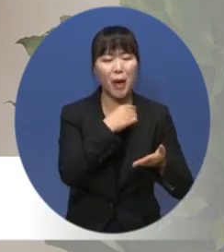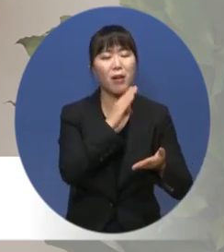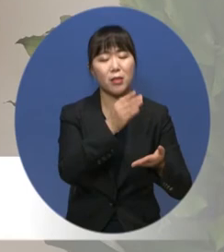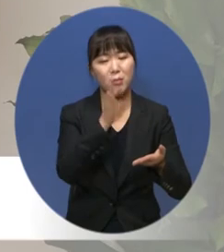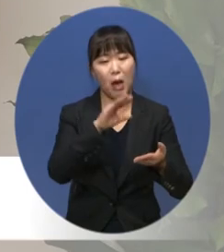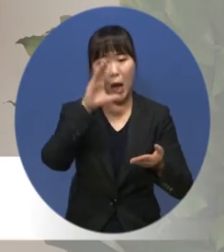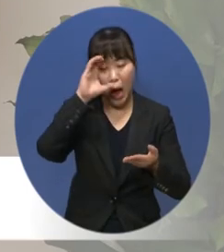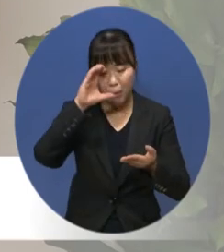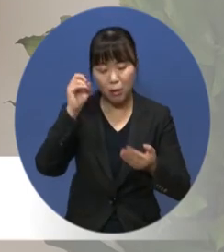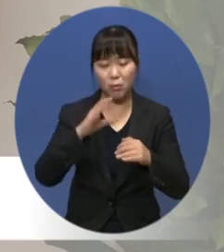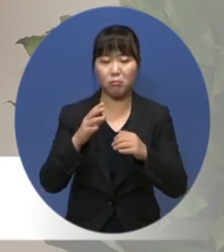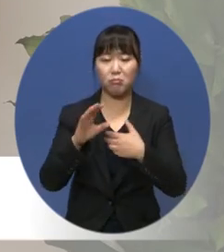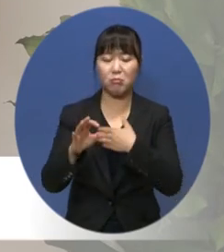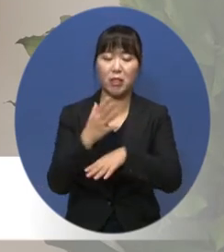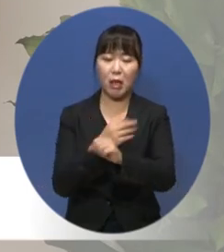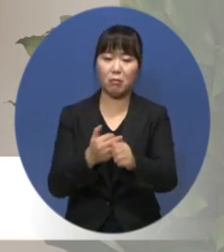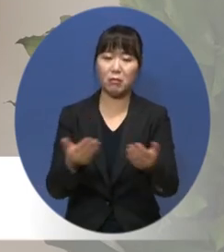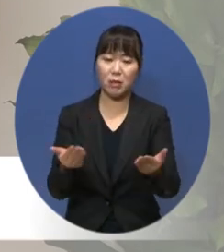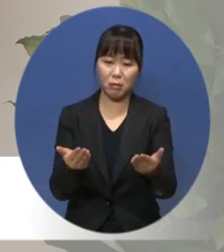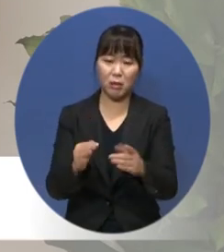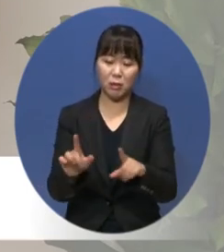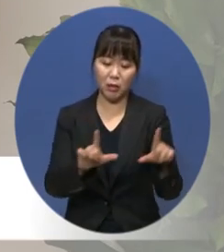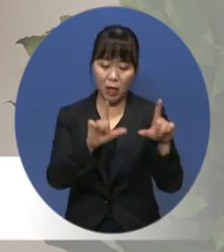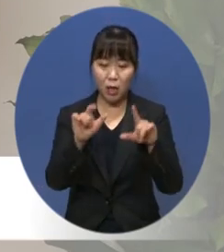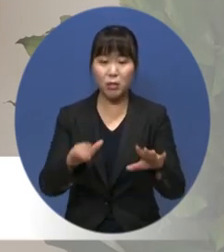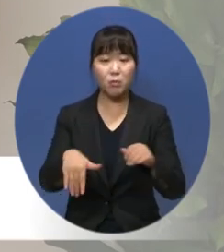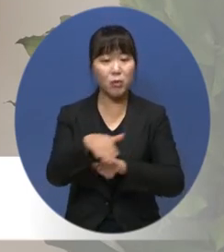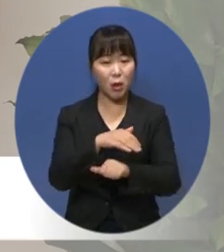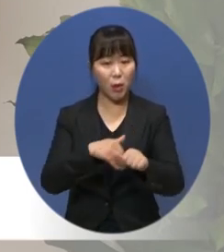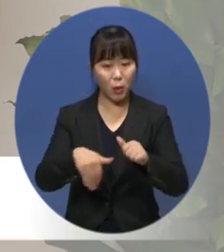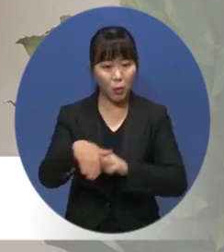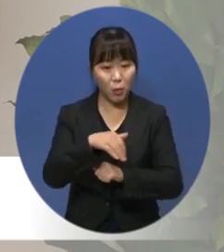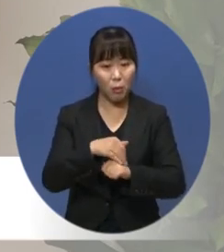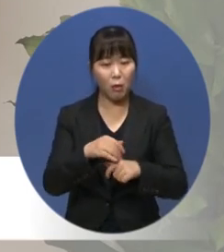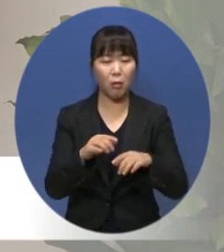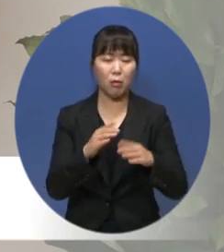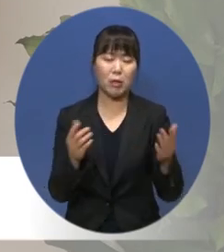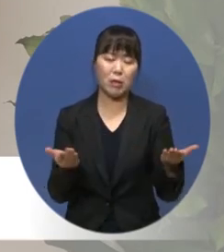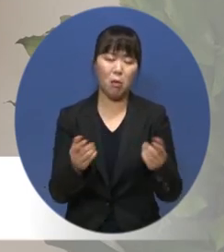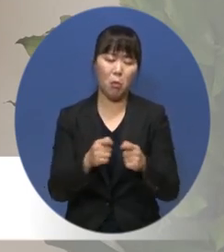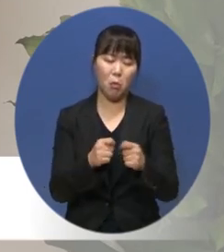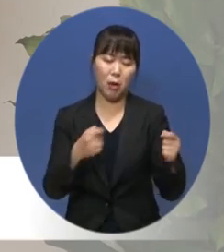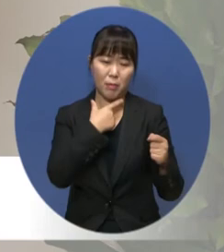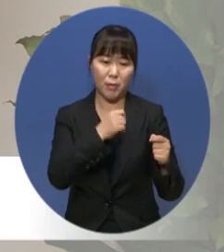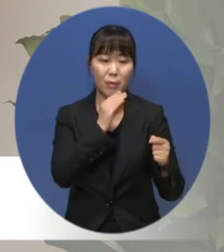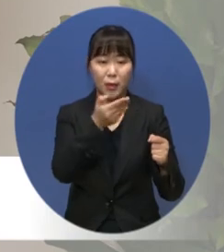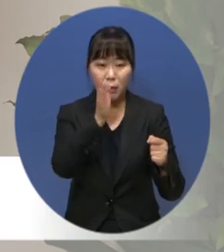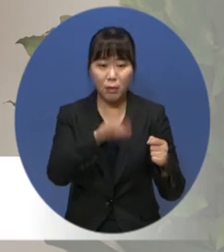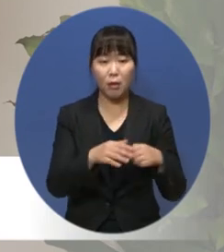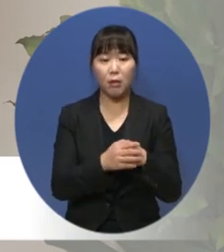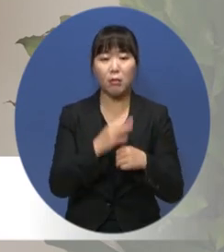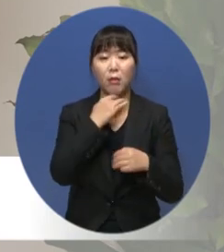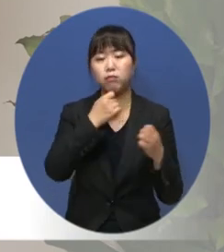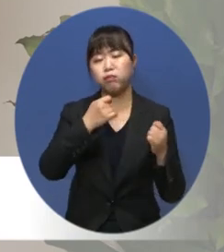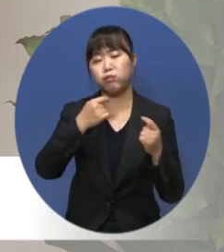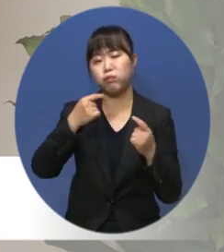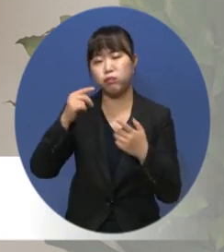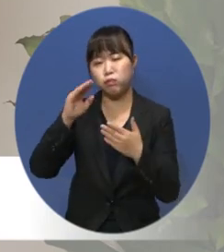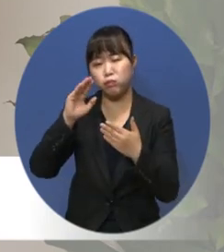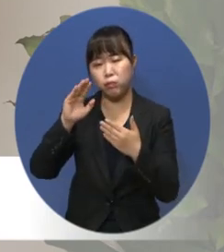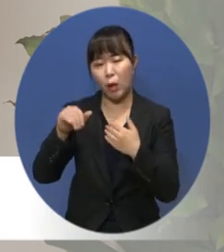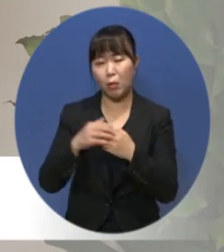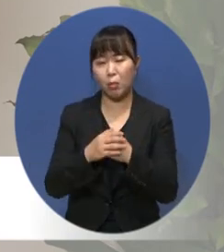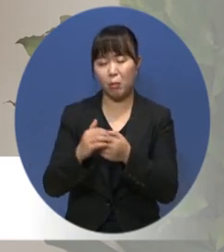아르마니 그 나 이의정 요즘으로 사랑하는 게 현실이고 오랫동안 일을 하고 싶어 하지만 중년의 나이에